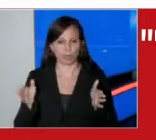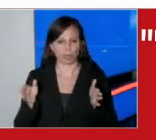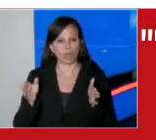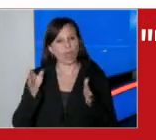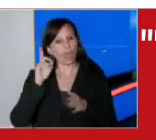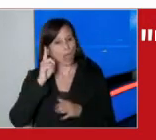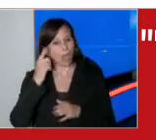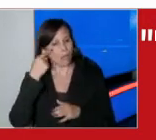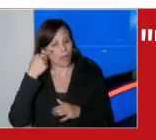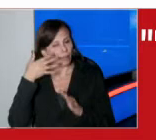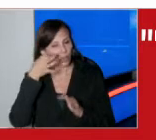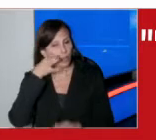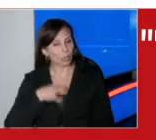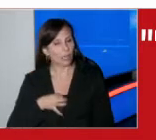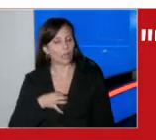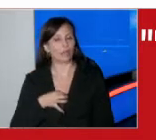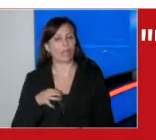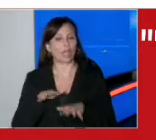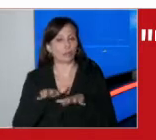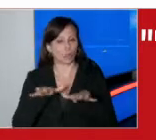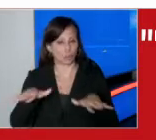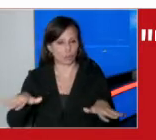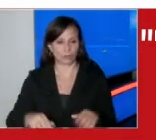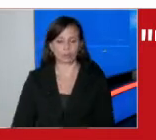צופיה לעבר התפשטות, אתה יודע מה? בוא נשמע אותו.